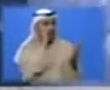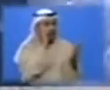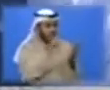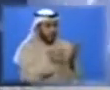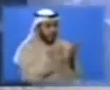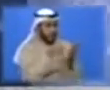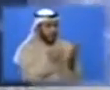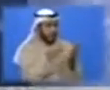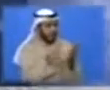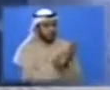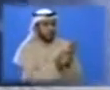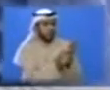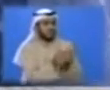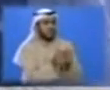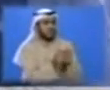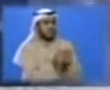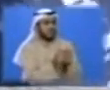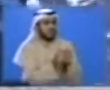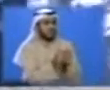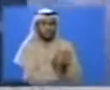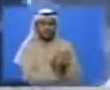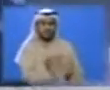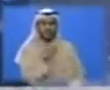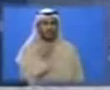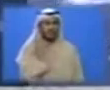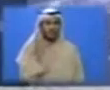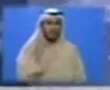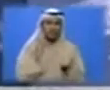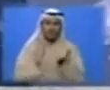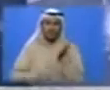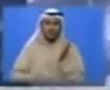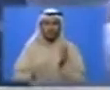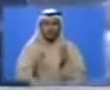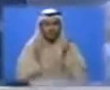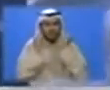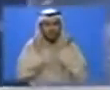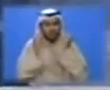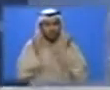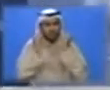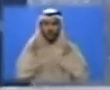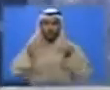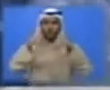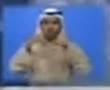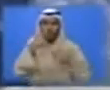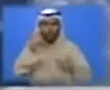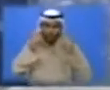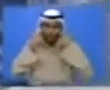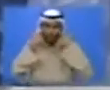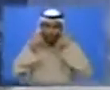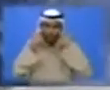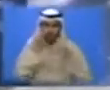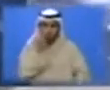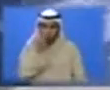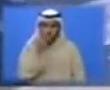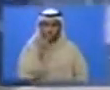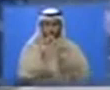عن مرور آثار هذا الإلهاء، أو أن الواحد يكون عنده شيء لهي عن الشارع، خصوصا يعني لو